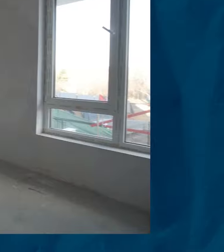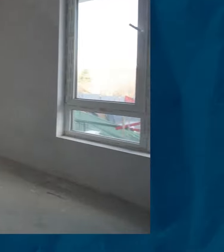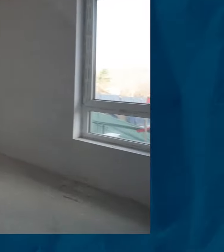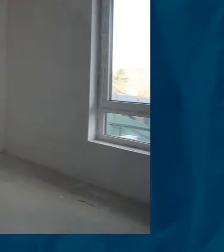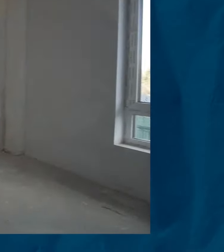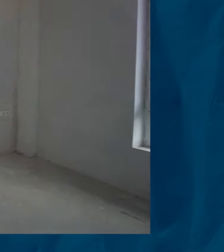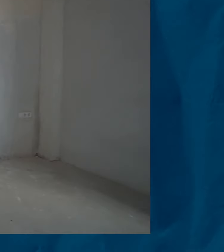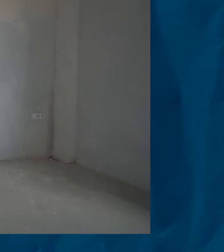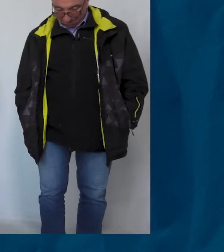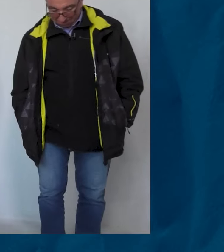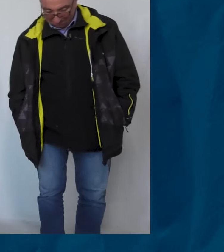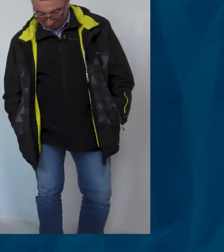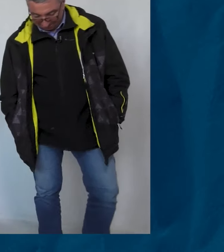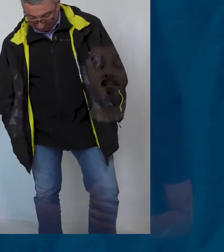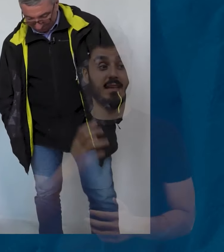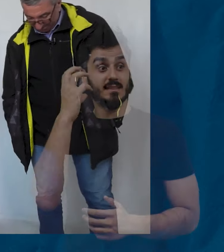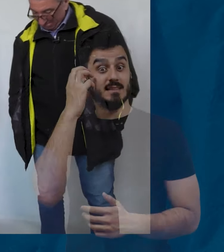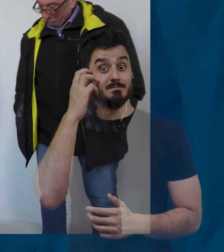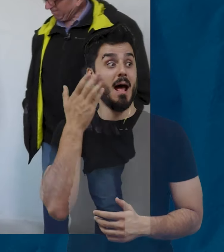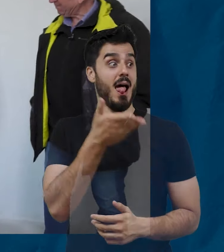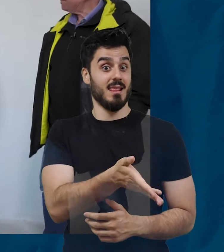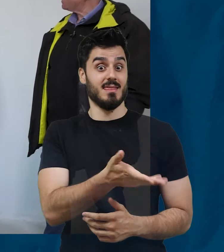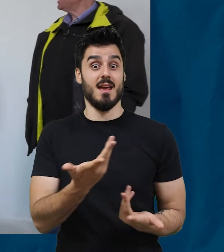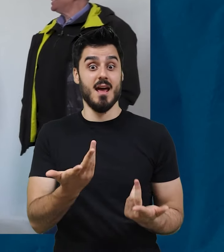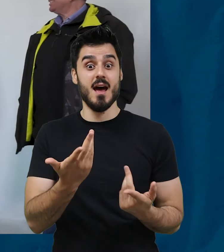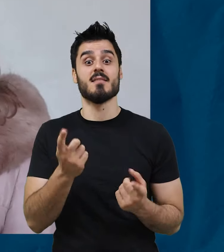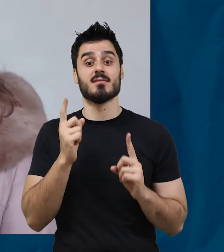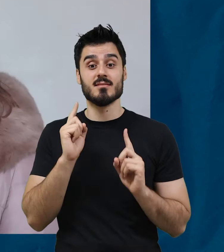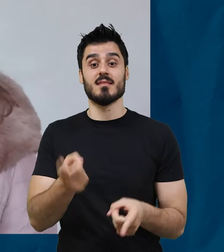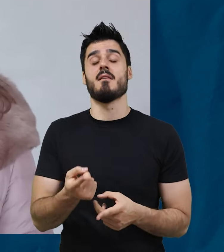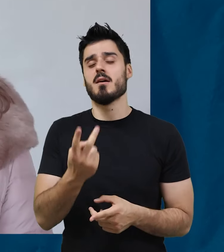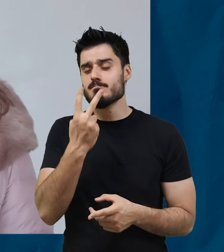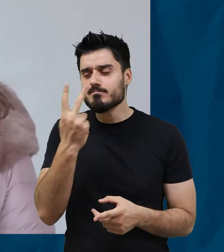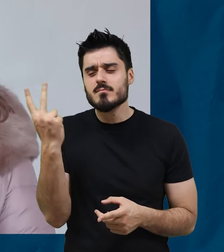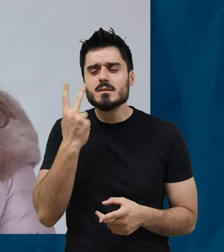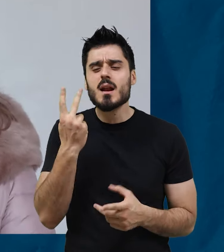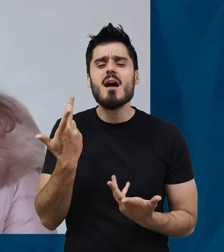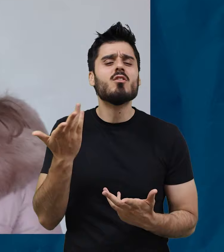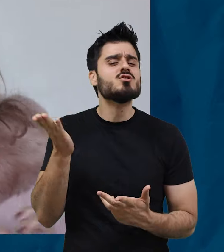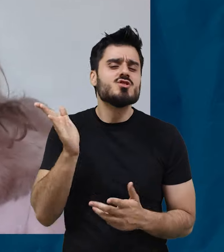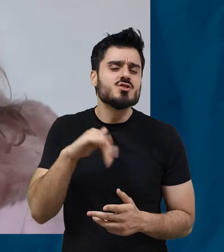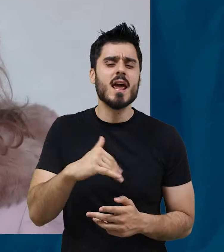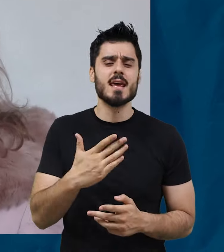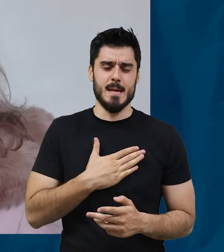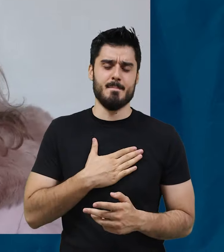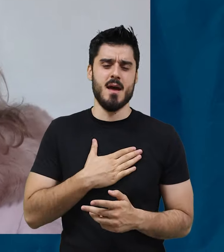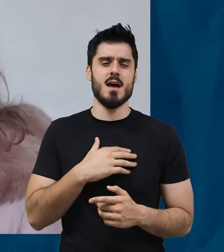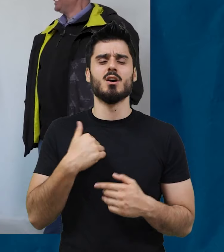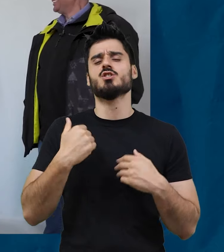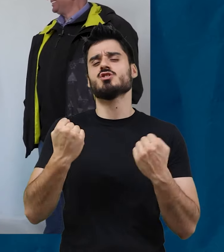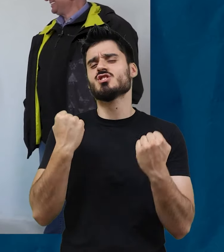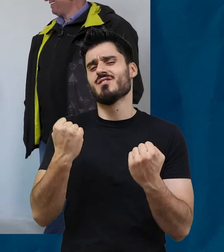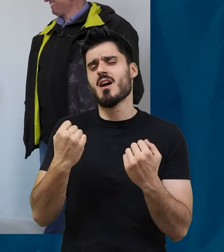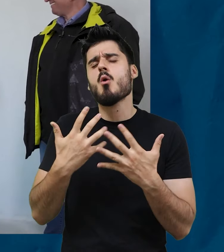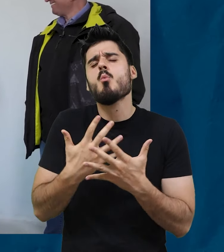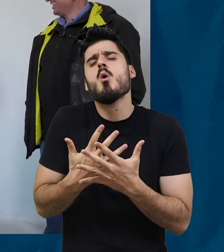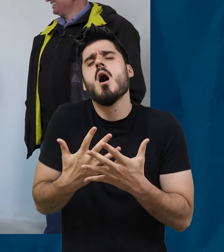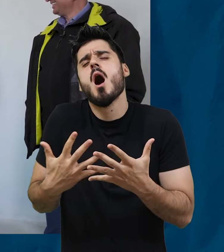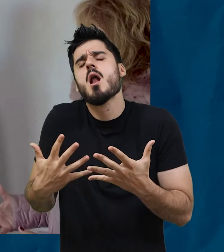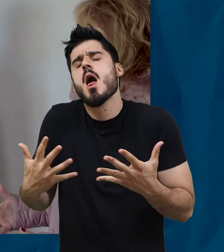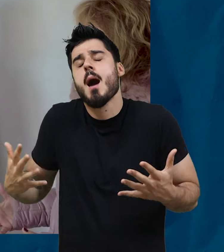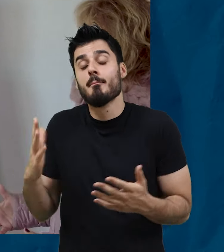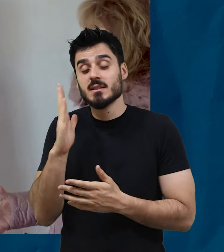В спалнята сме, трябва да се представим къде какво ще има. Влади и ние живеем в една много голяма спалня. И за мен това нещо е